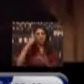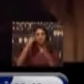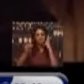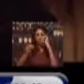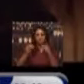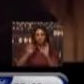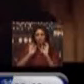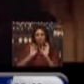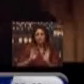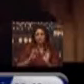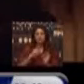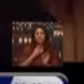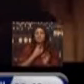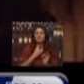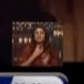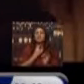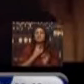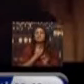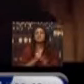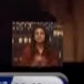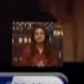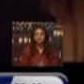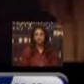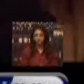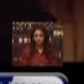أكتر، يعني مشروع يبقى قريب لقلبي.